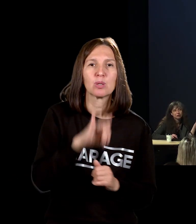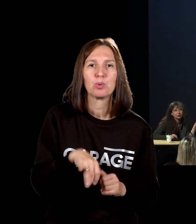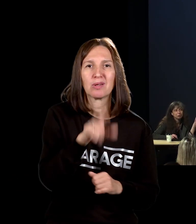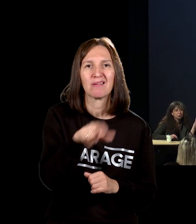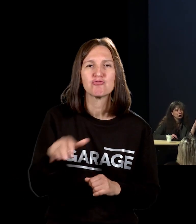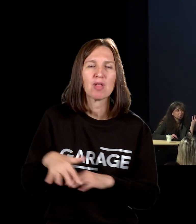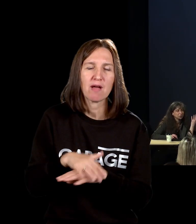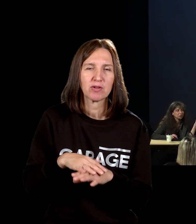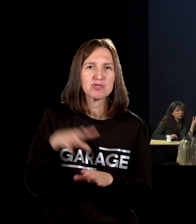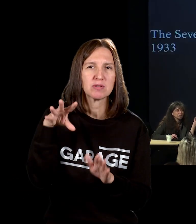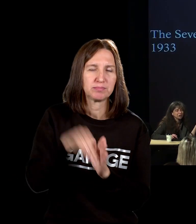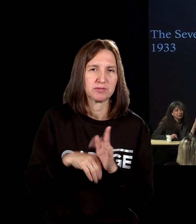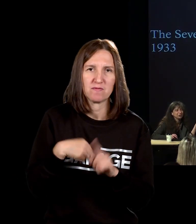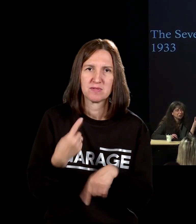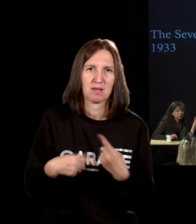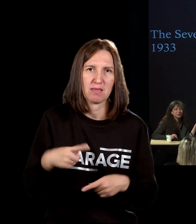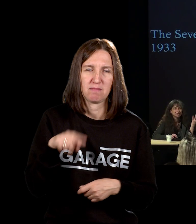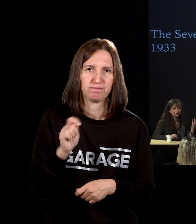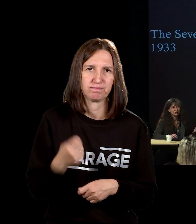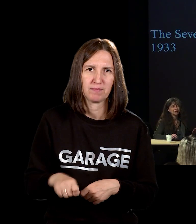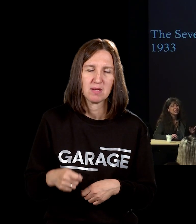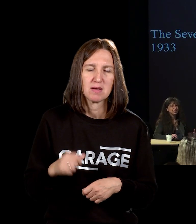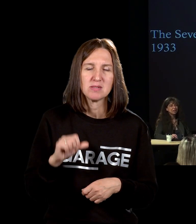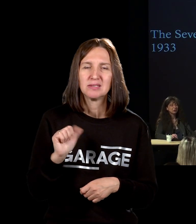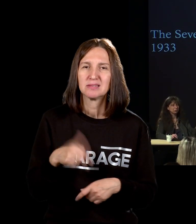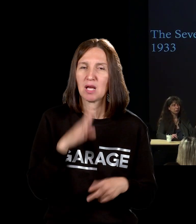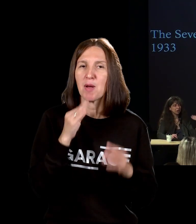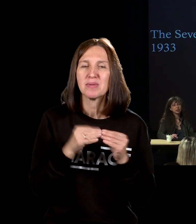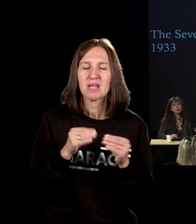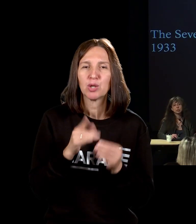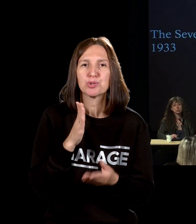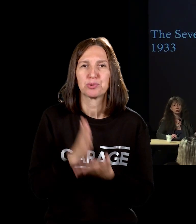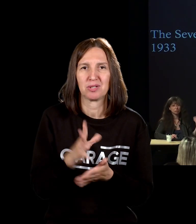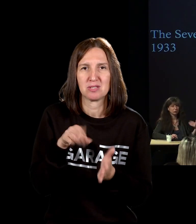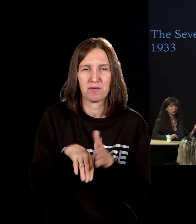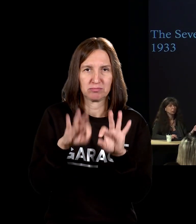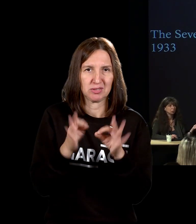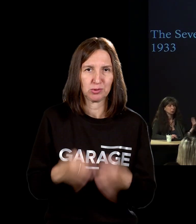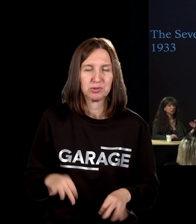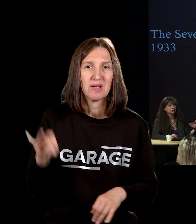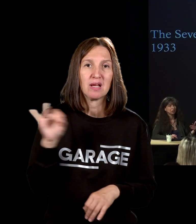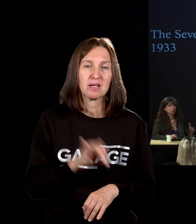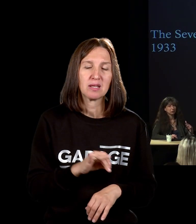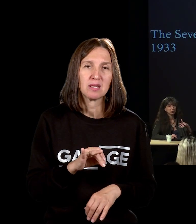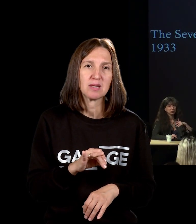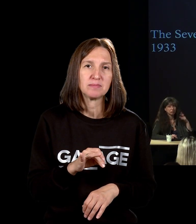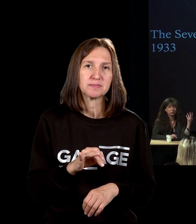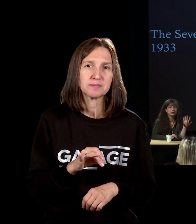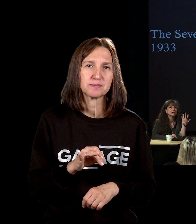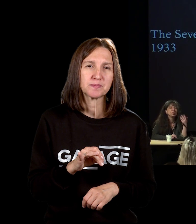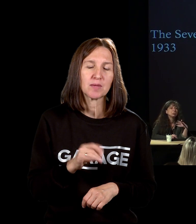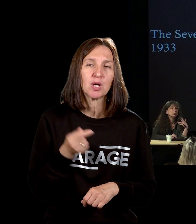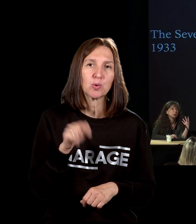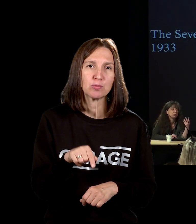всегда. Да? Это то, что как бы самое постоянное, что есть в искусстве. И как бы военные, как бы, то, что он делает, как бы